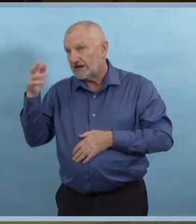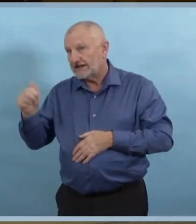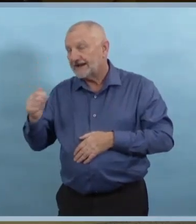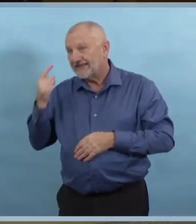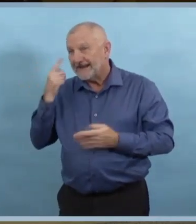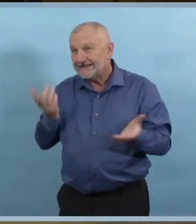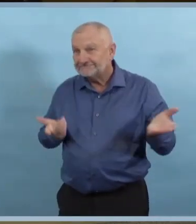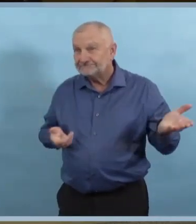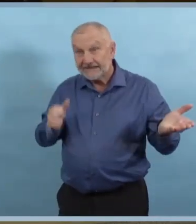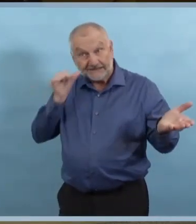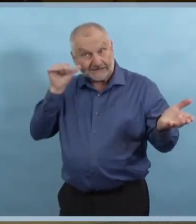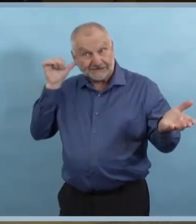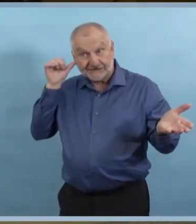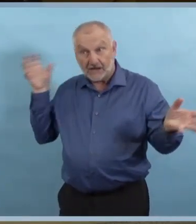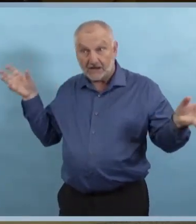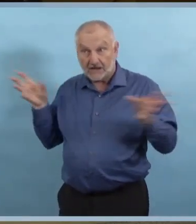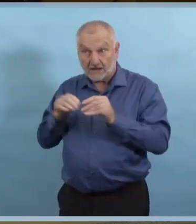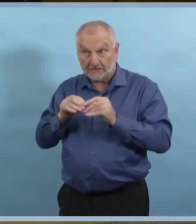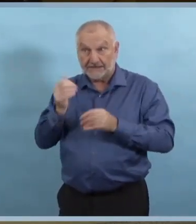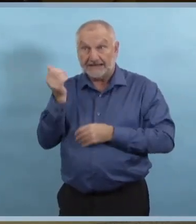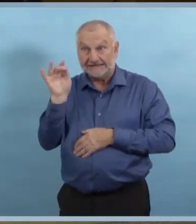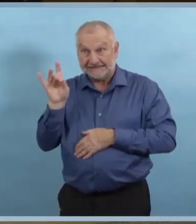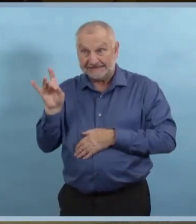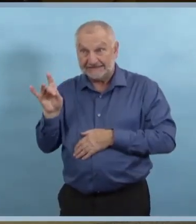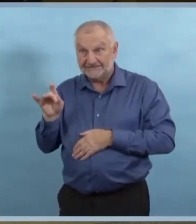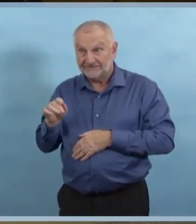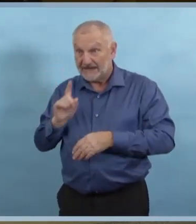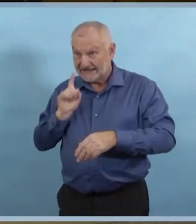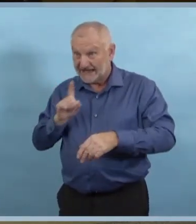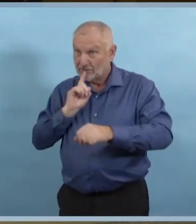en tant qu'infirmière en chef, pouvez-vous nous donner une idée de ce qui se passe?